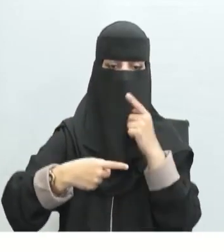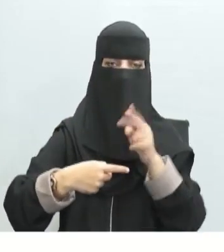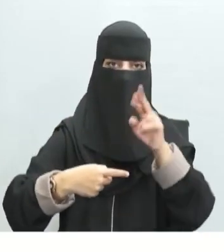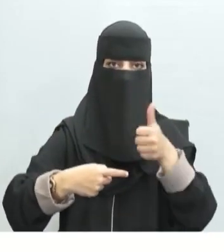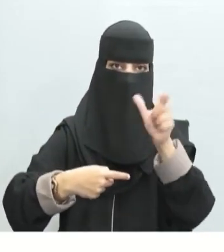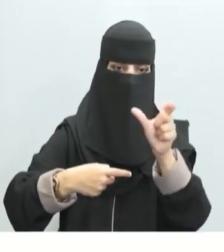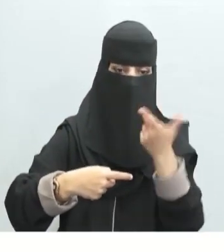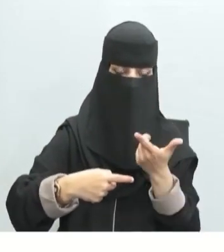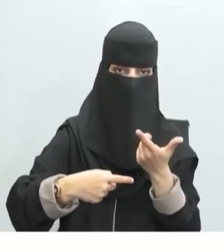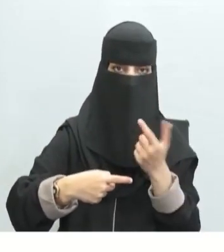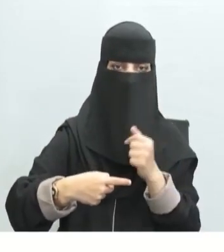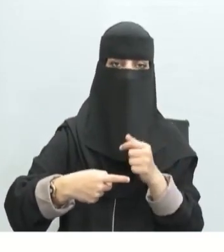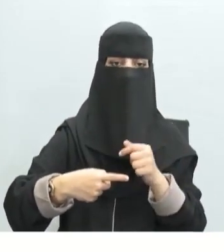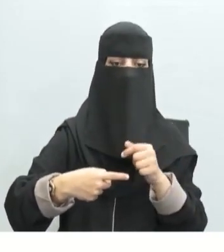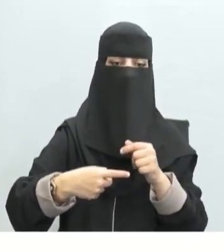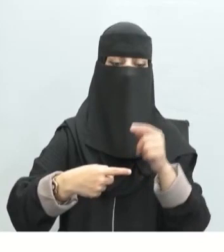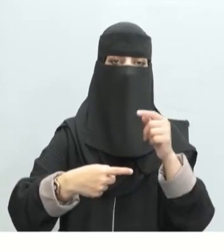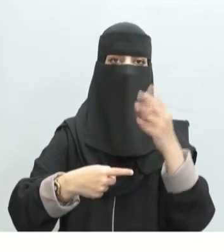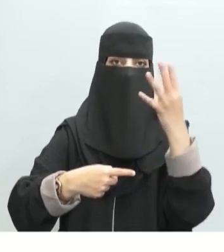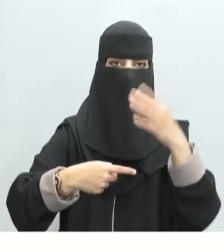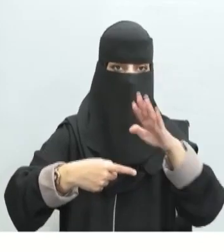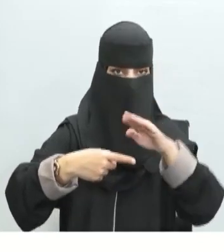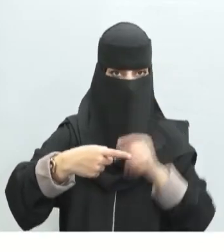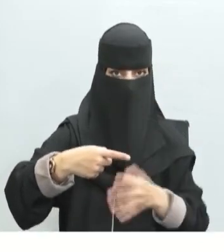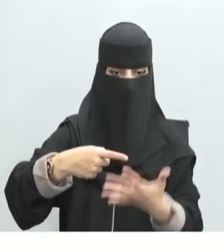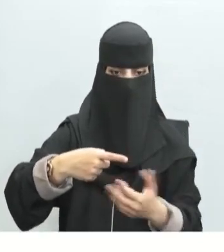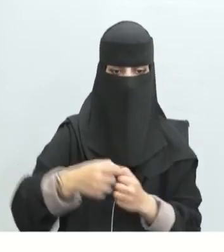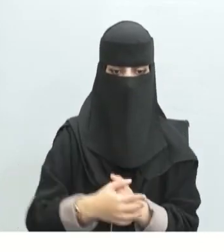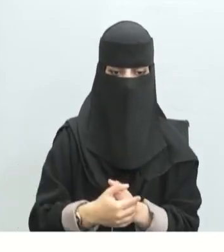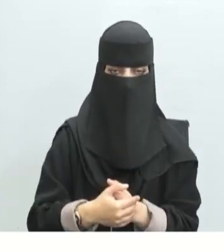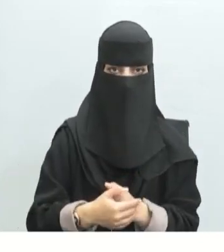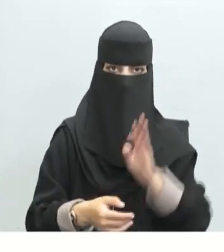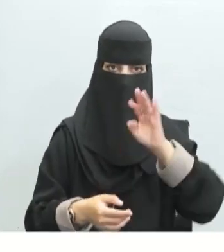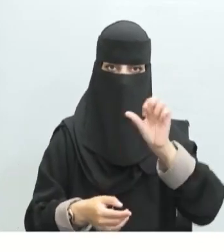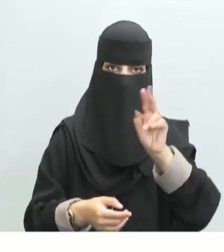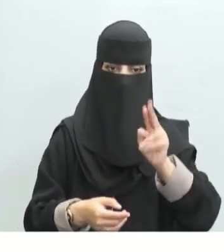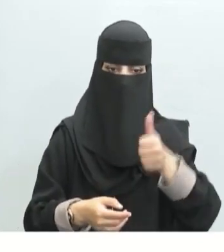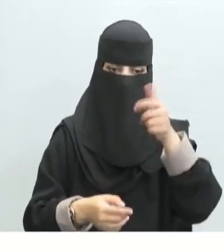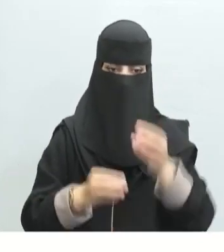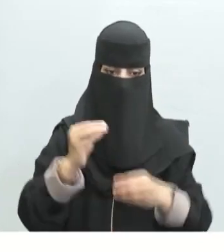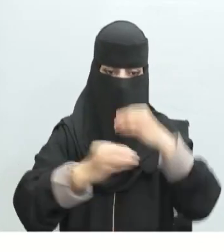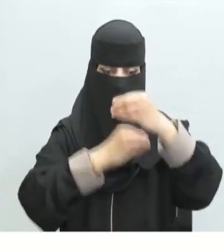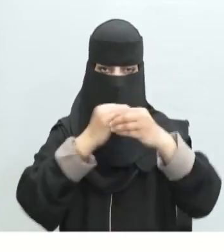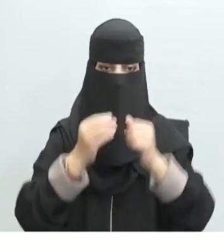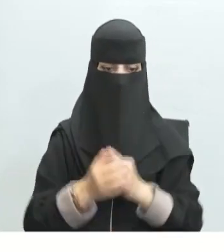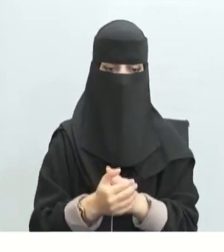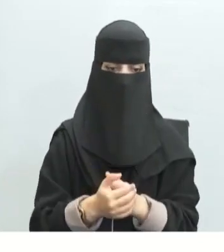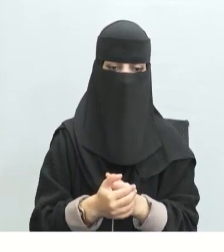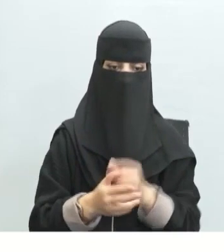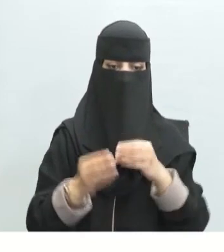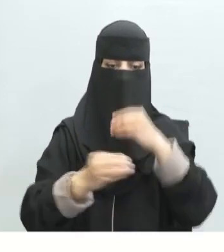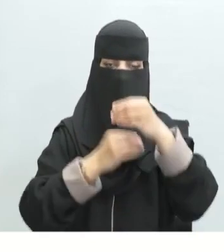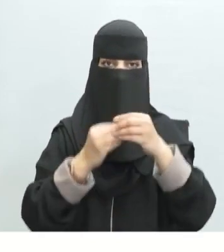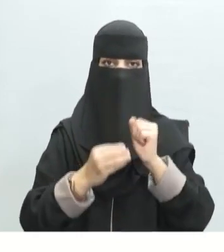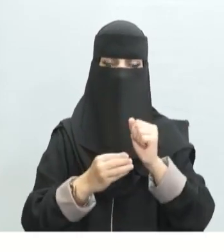المقابل على المجاور يعني 4 على 3 الكوتان اقلب التان والسيك اش